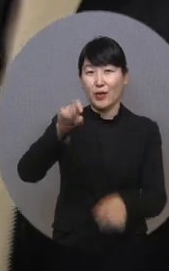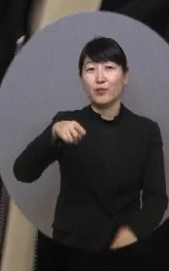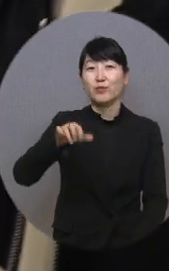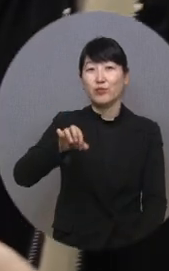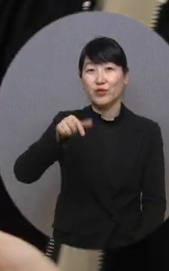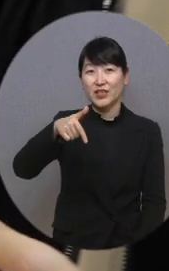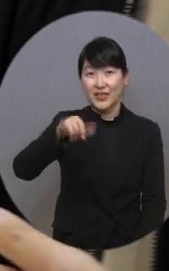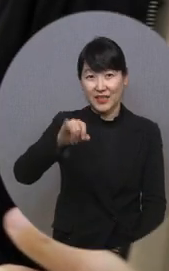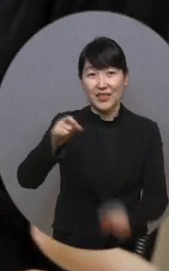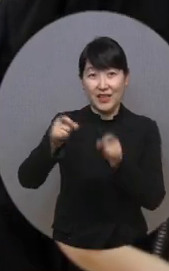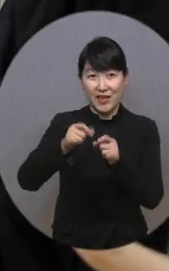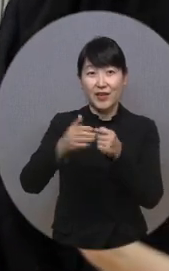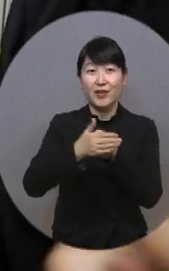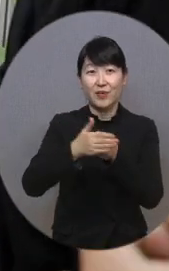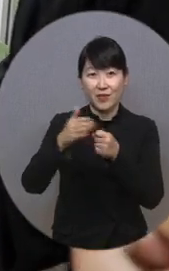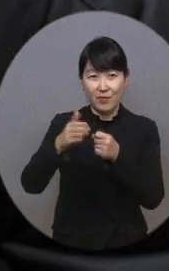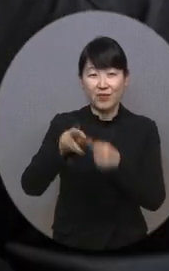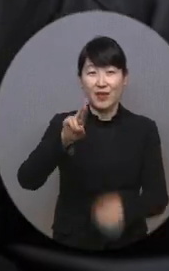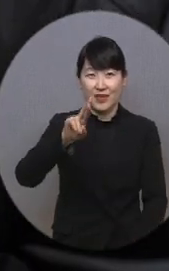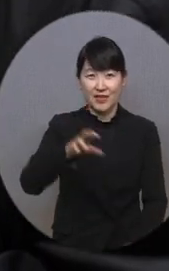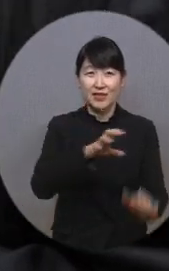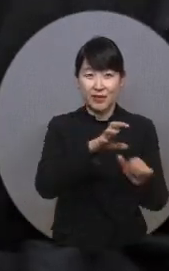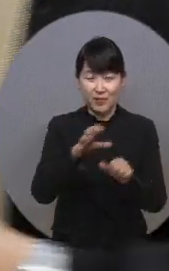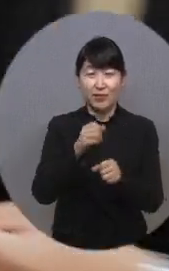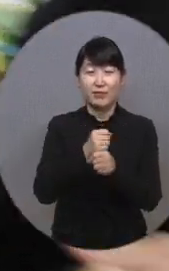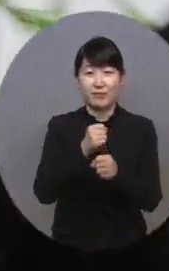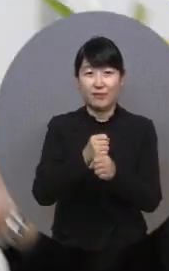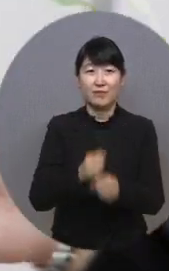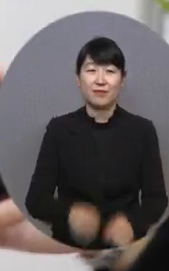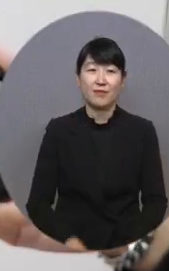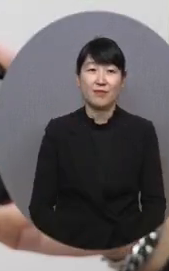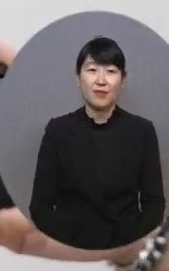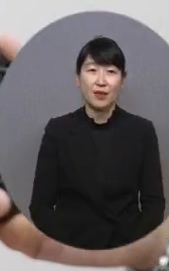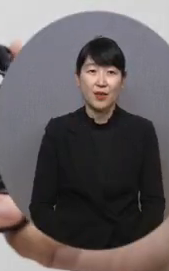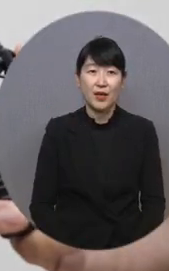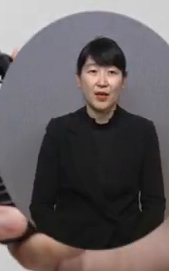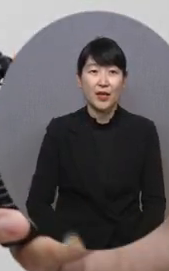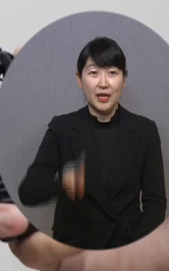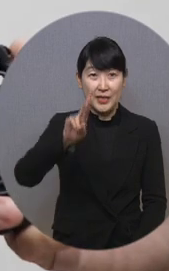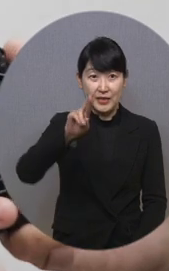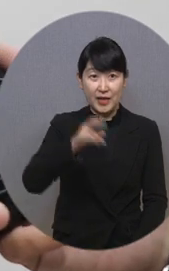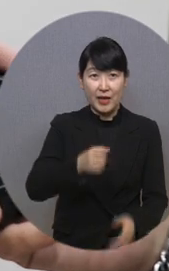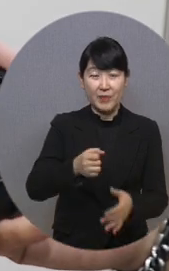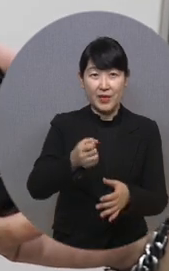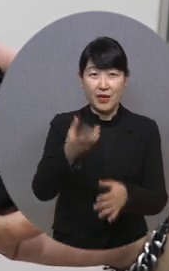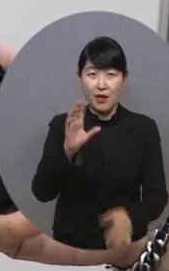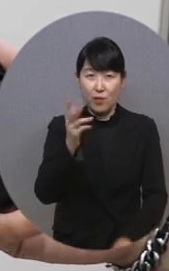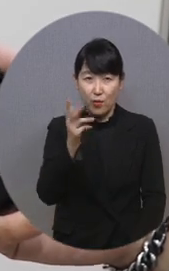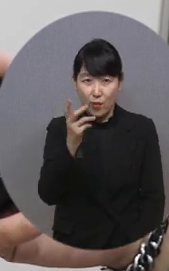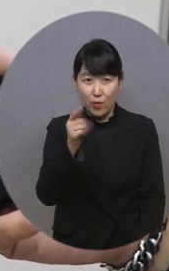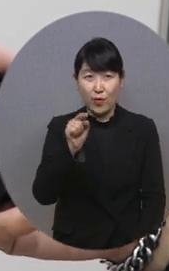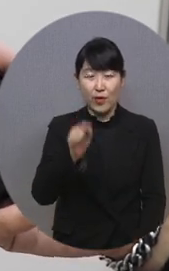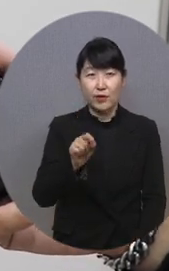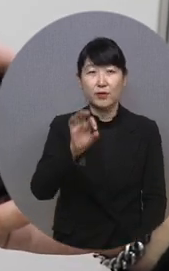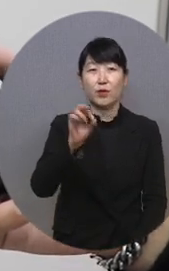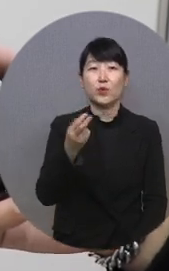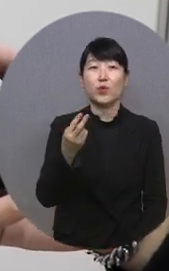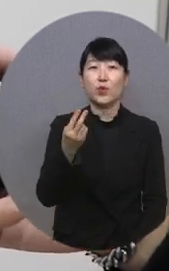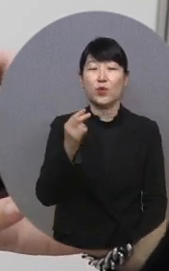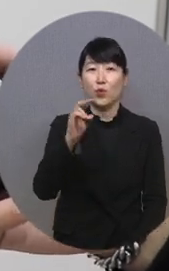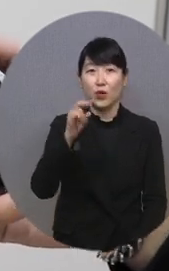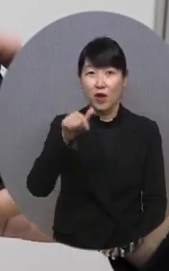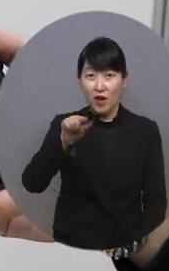인삼 요거트로 만든 요거트예요. 수삼을 갈아가지고 인삼 요거트, 요거트에